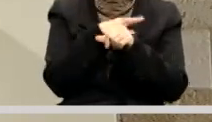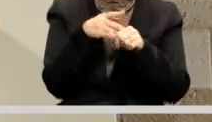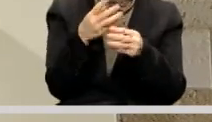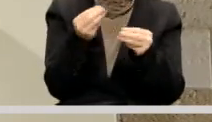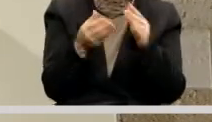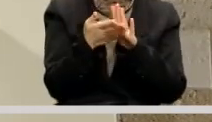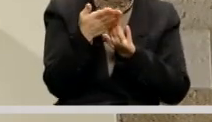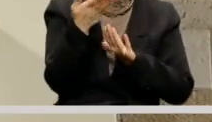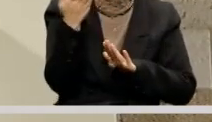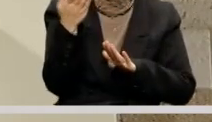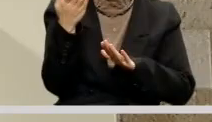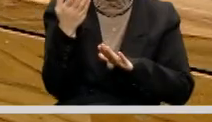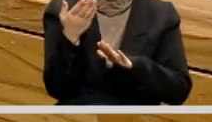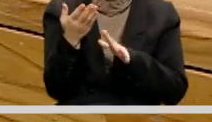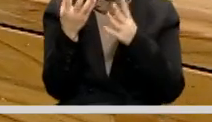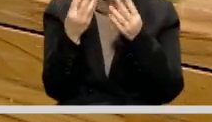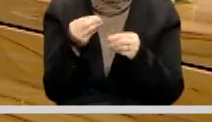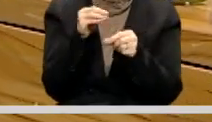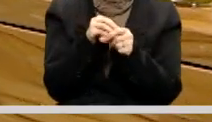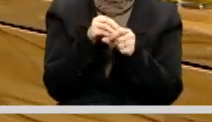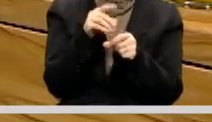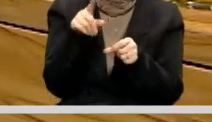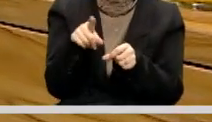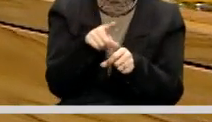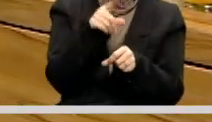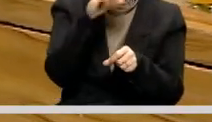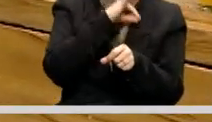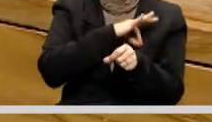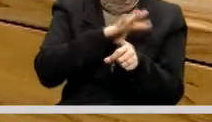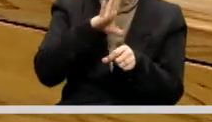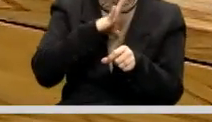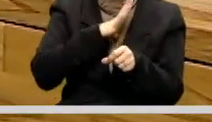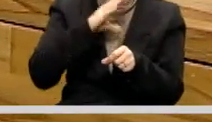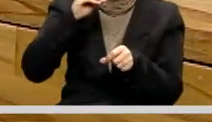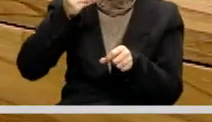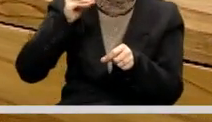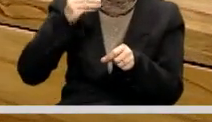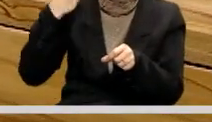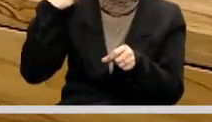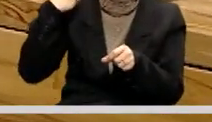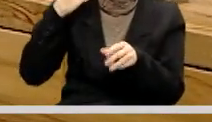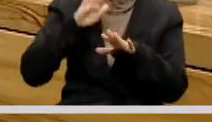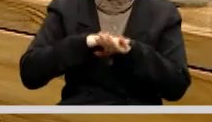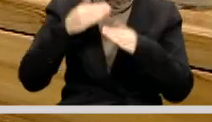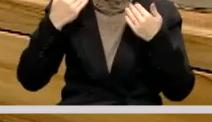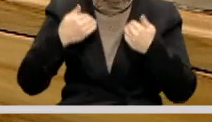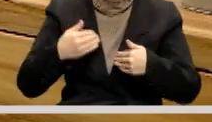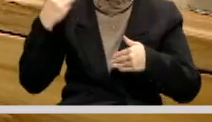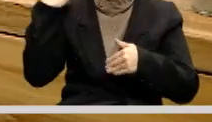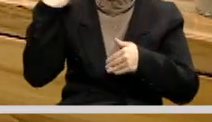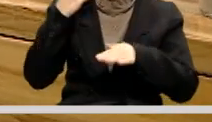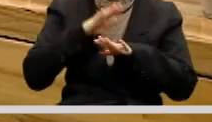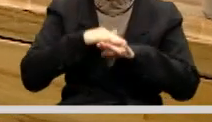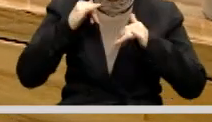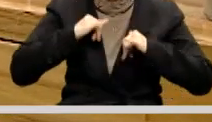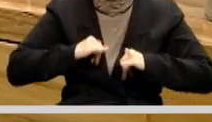antioksidanlar, daha çok meyve ve sebzeler, daha çok posa içerdiği için hem hücre yenilenmesini artırır, hem dinlenmeyi kolaylaştırır,